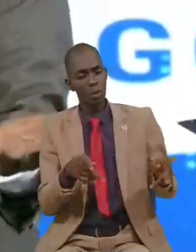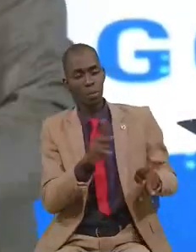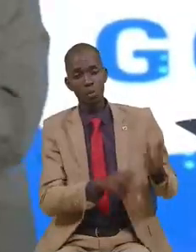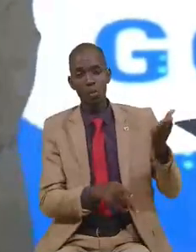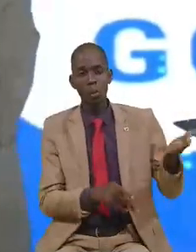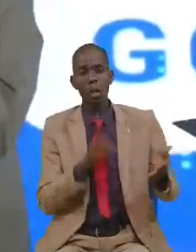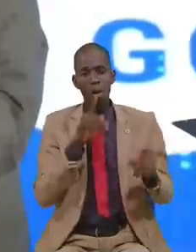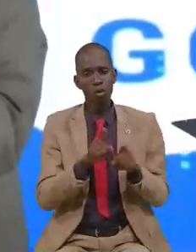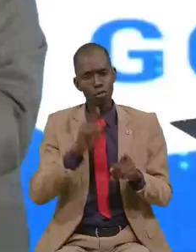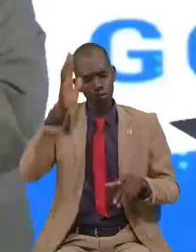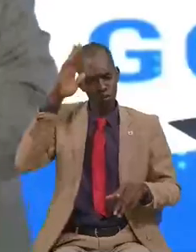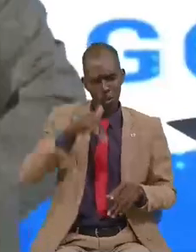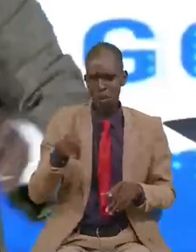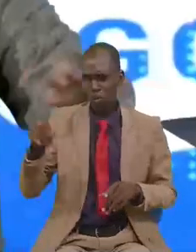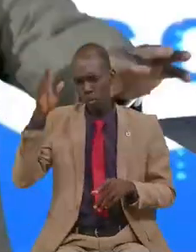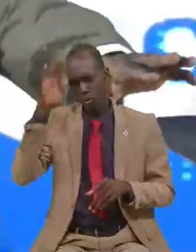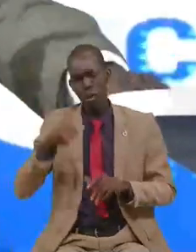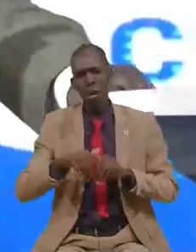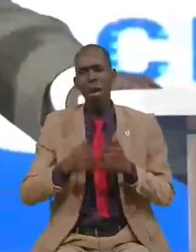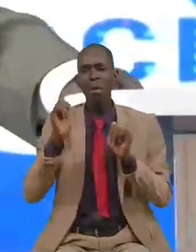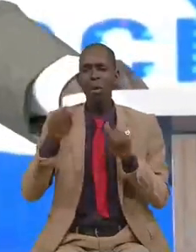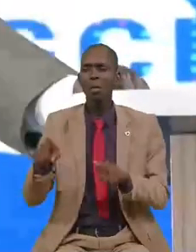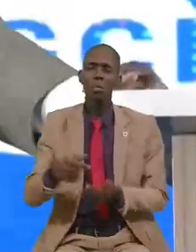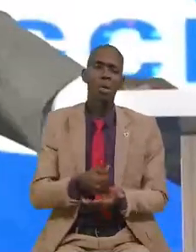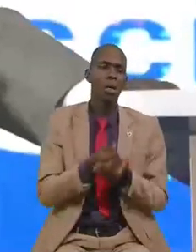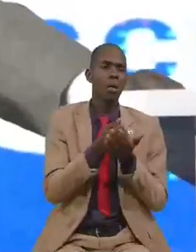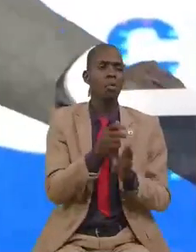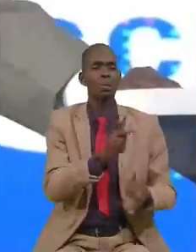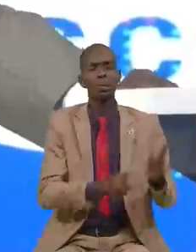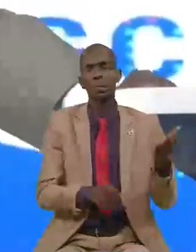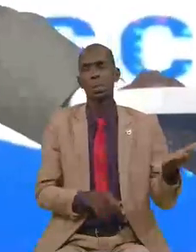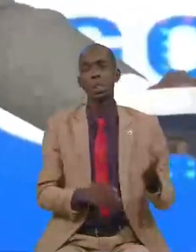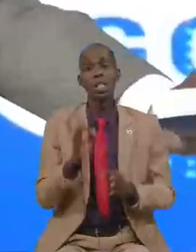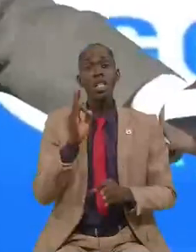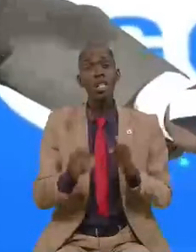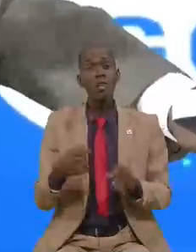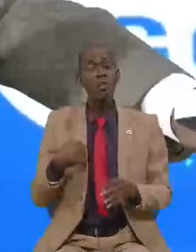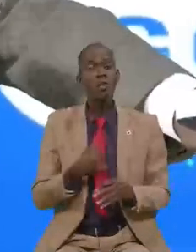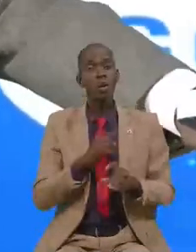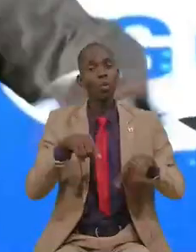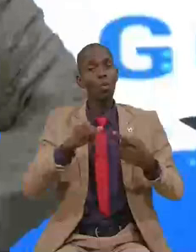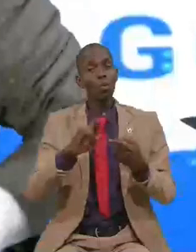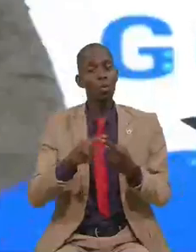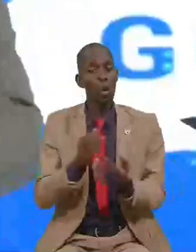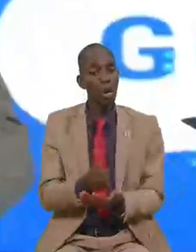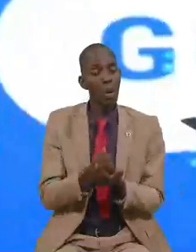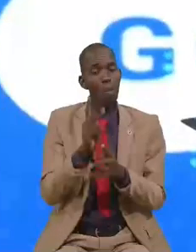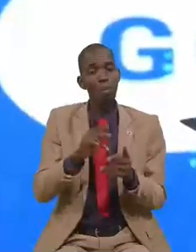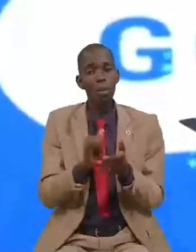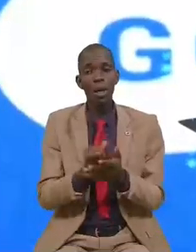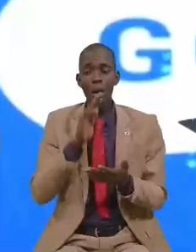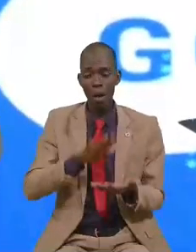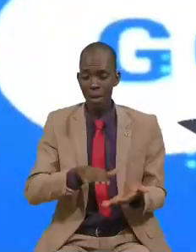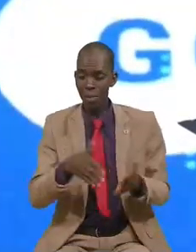rebelles, et toi aussi tu es rebelle, comment peux-tu les aider? Si nous voulons aider ceux-là qui sont morts et